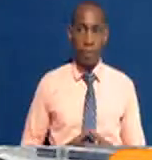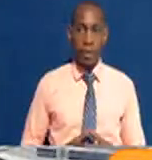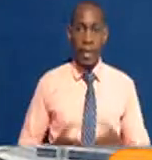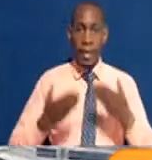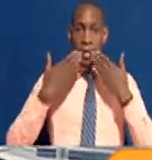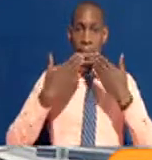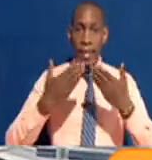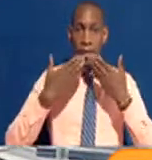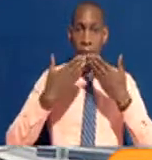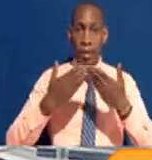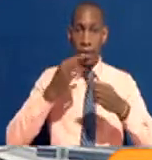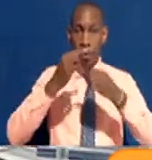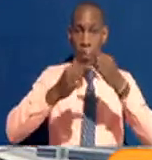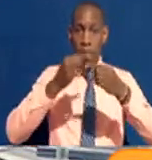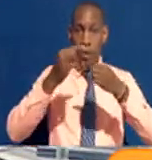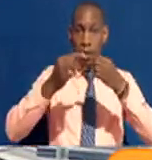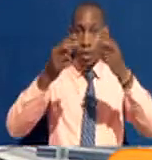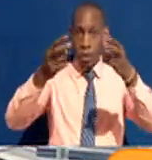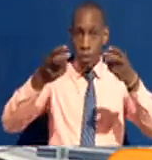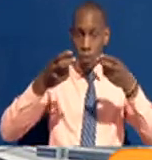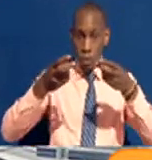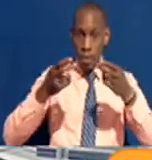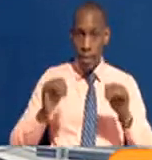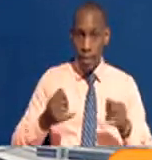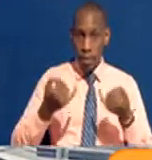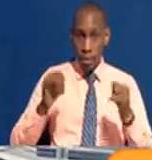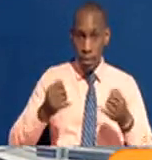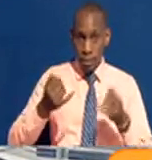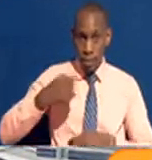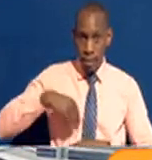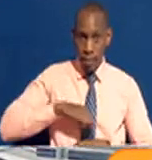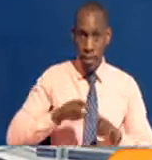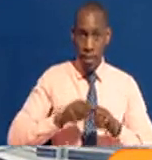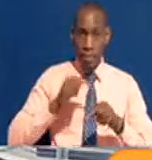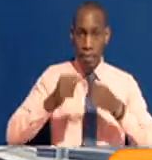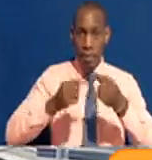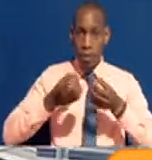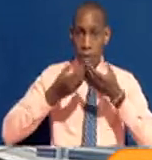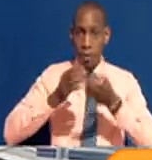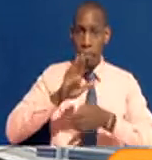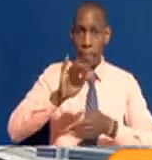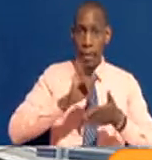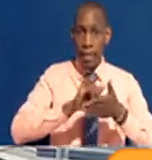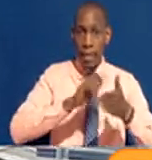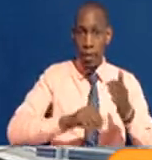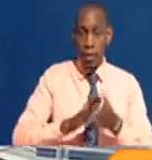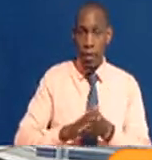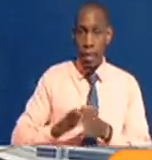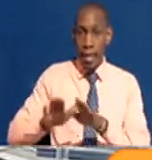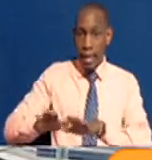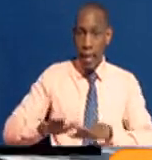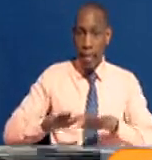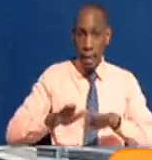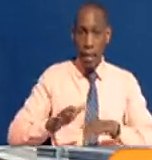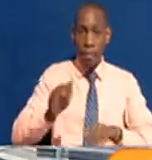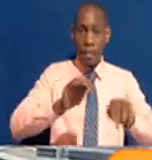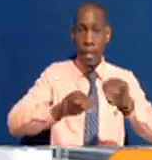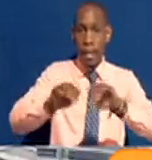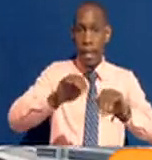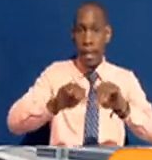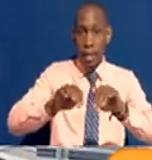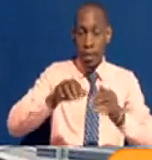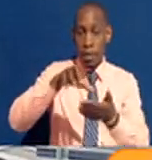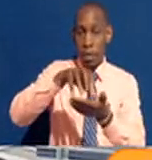Naam, shukran sana kwa kuendelea kutizama taarifa zetu. Nasi tukiendelea kukupasha ni kwamba kampeni za kinyanganyiro